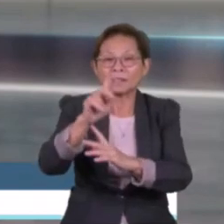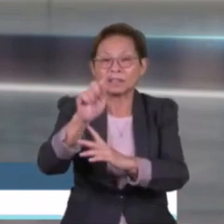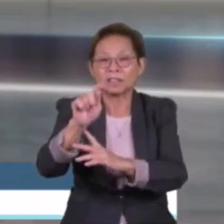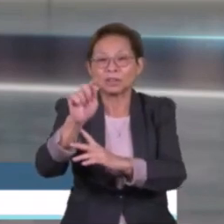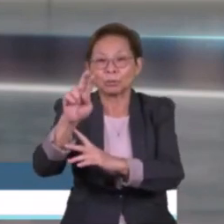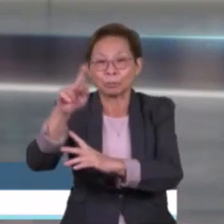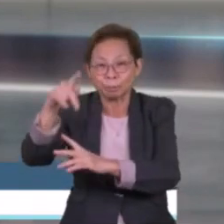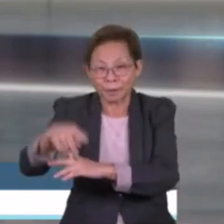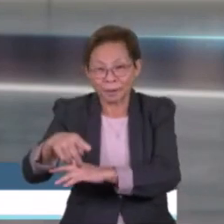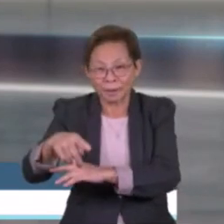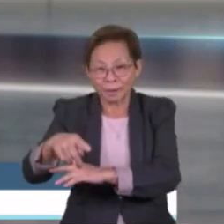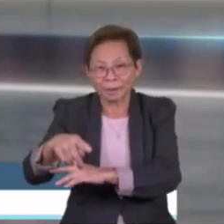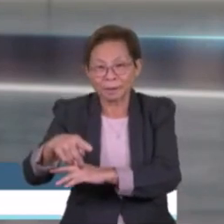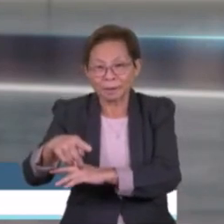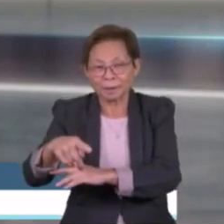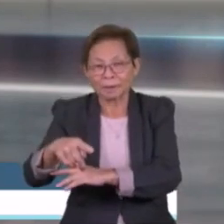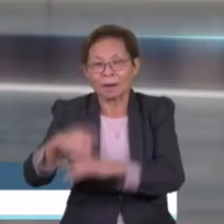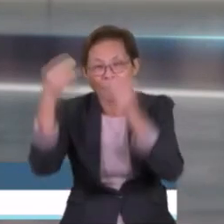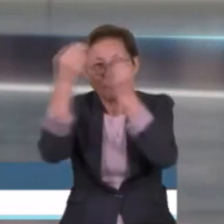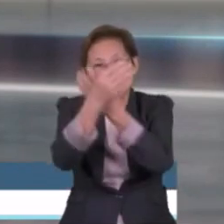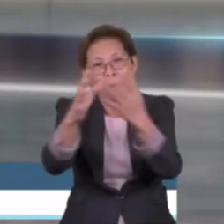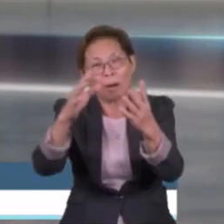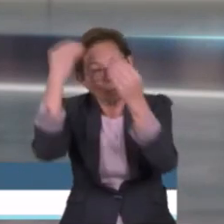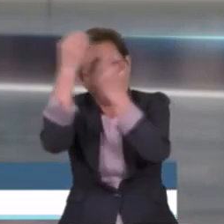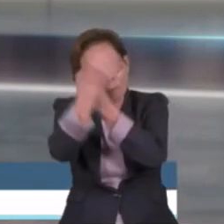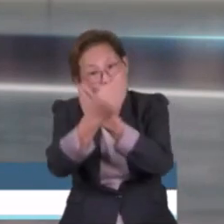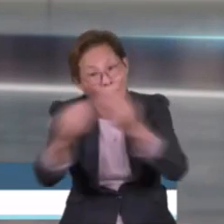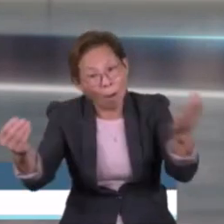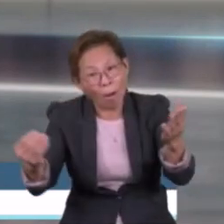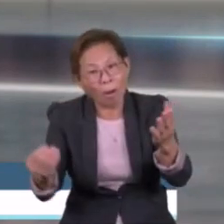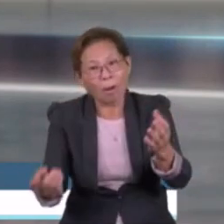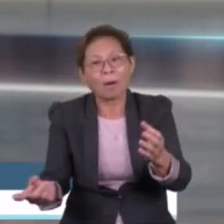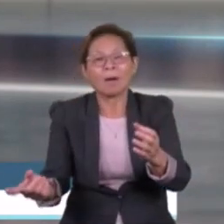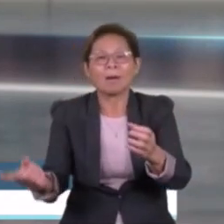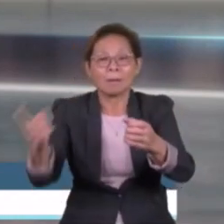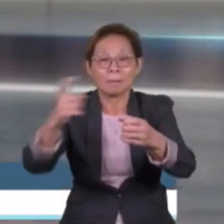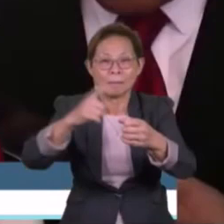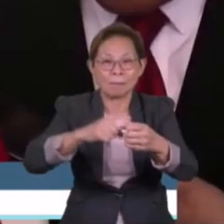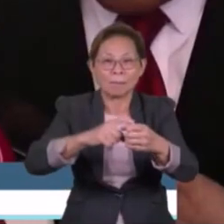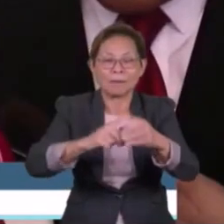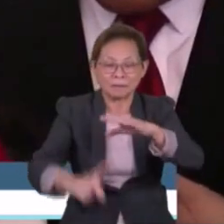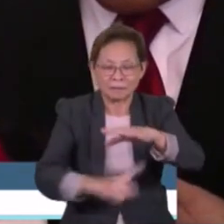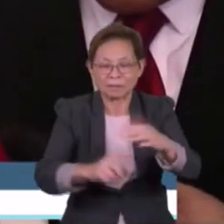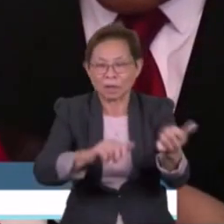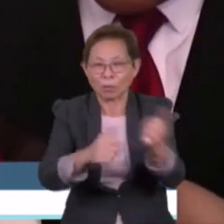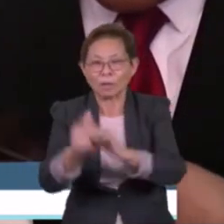Perkhidmatan Pelajaran Malaysia, Kongres, menyampaikan maklumat dan dasar KPM.